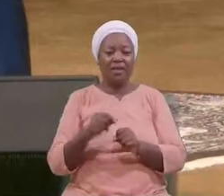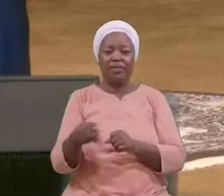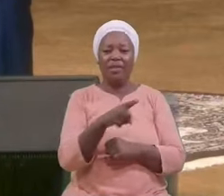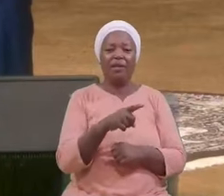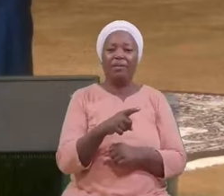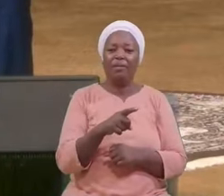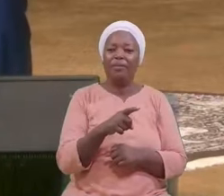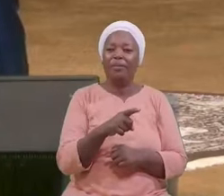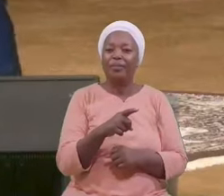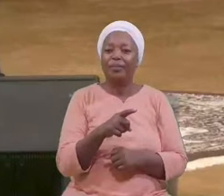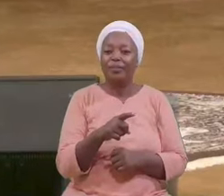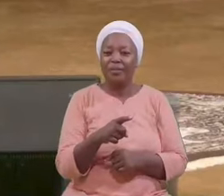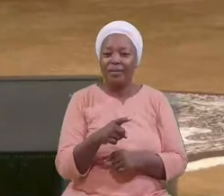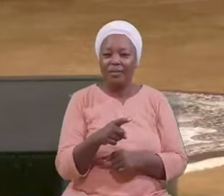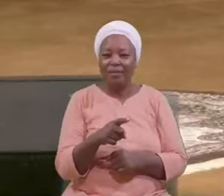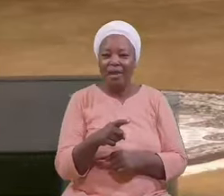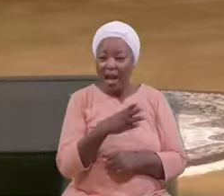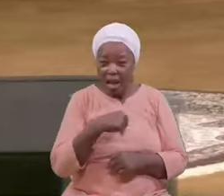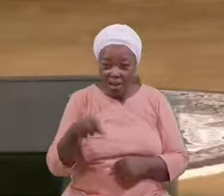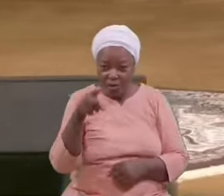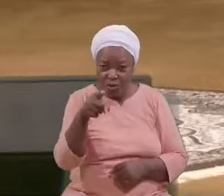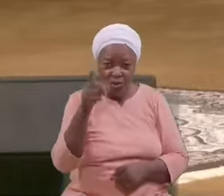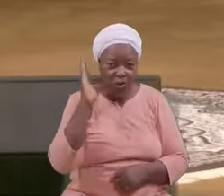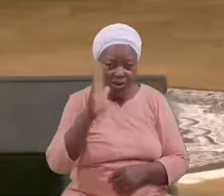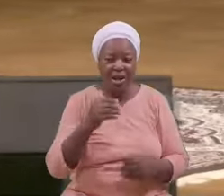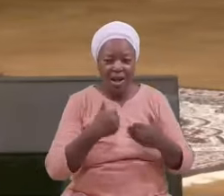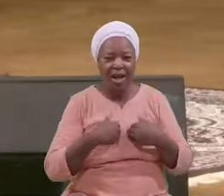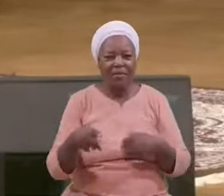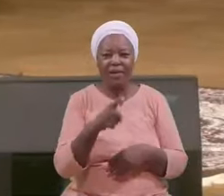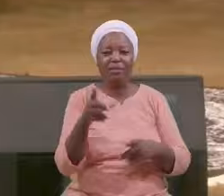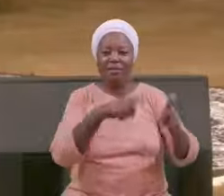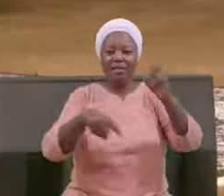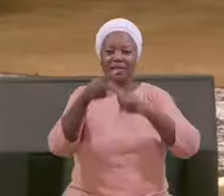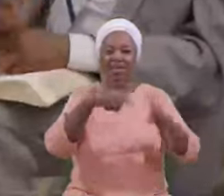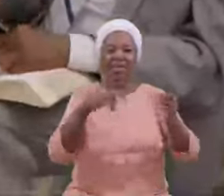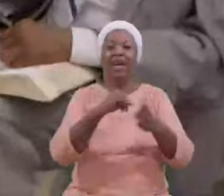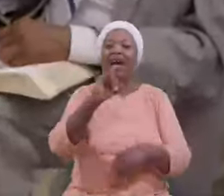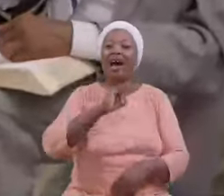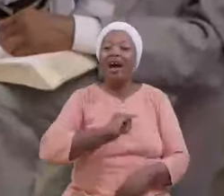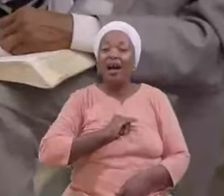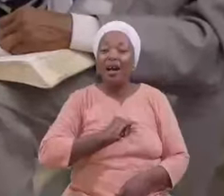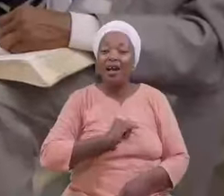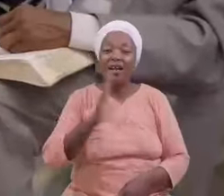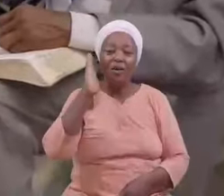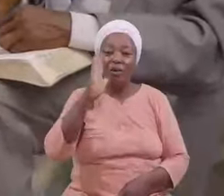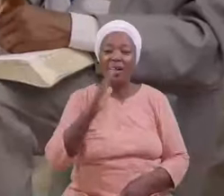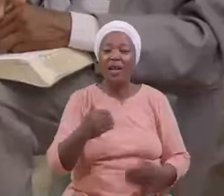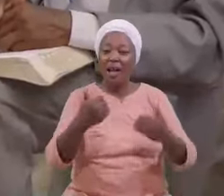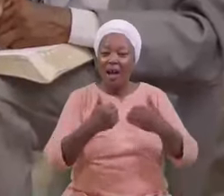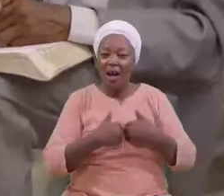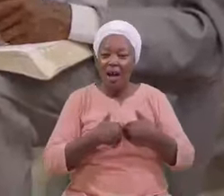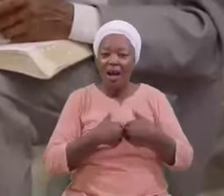et vous le verrez s'accomplir. Et je le verrai s'accomplir. Je le